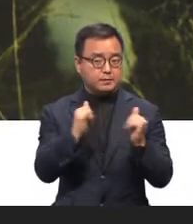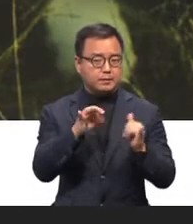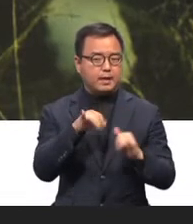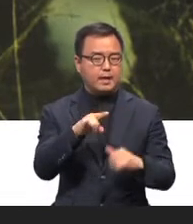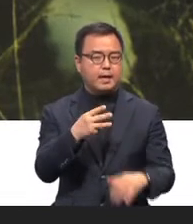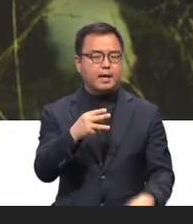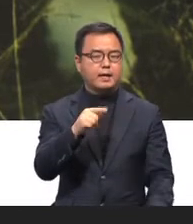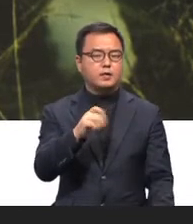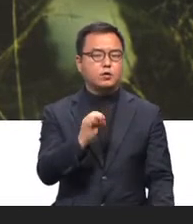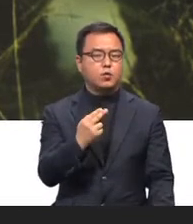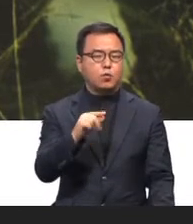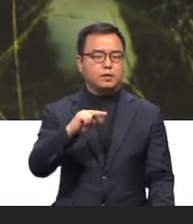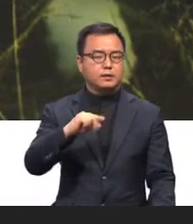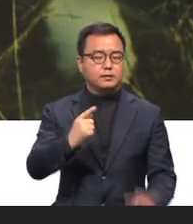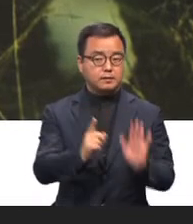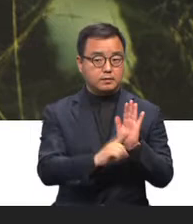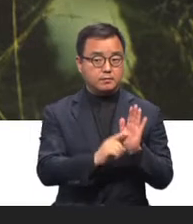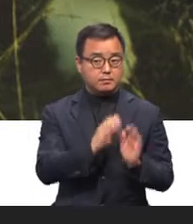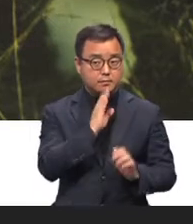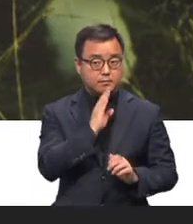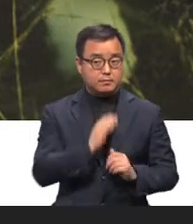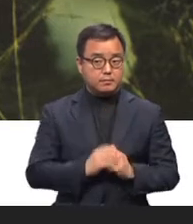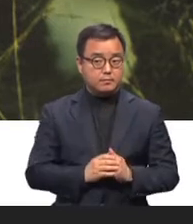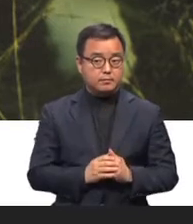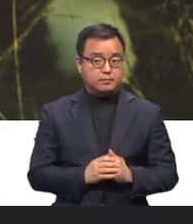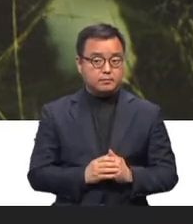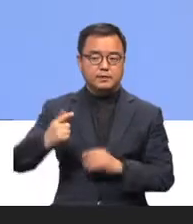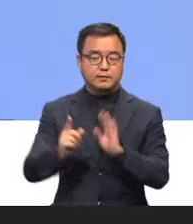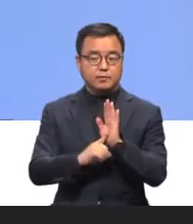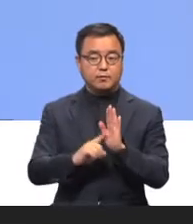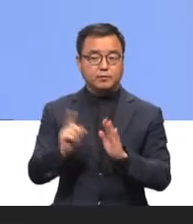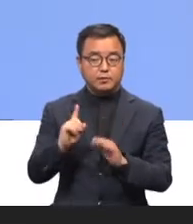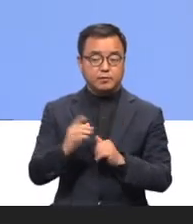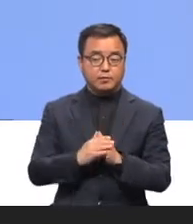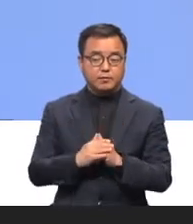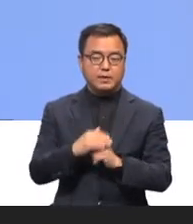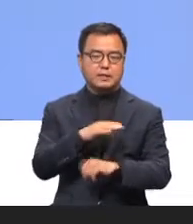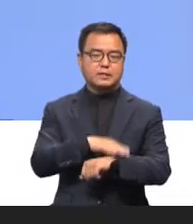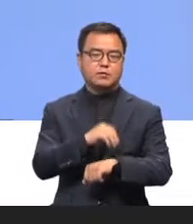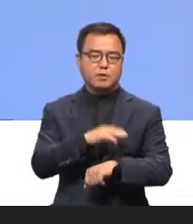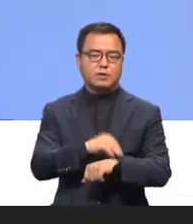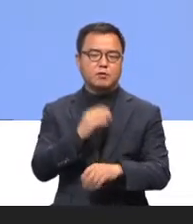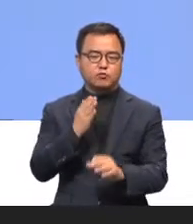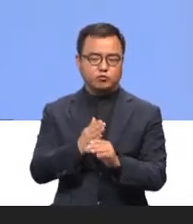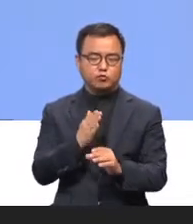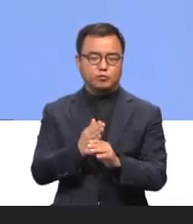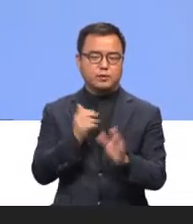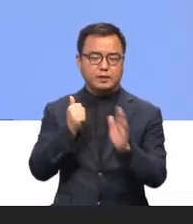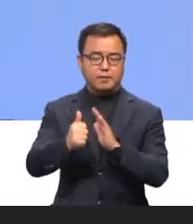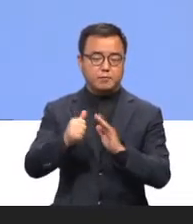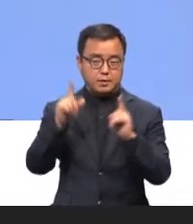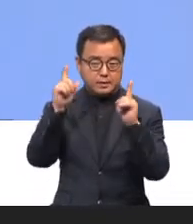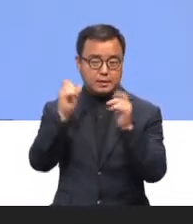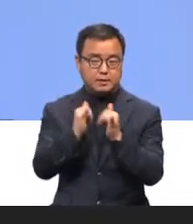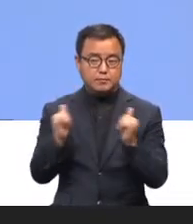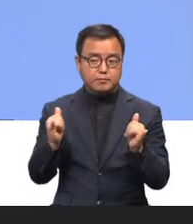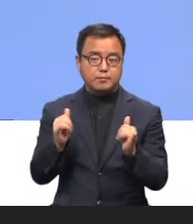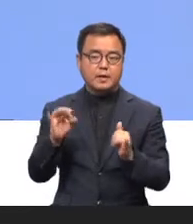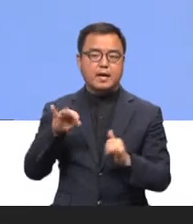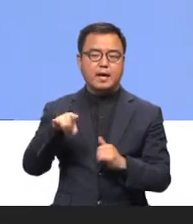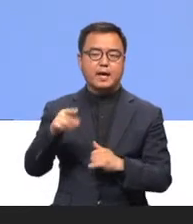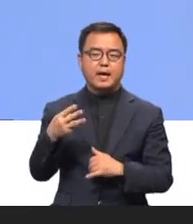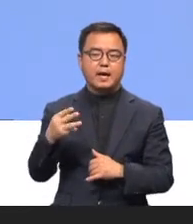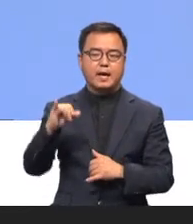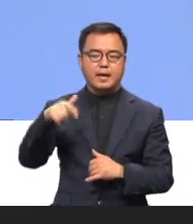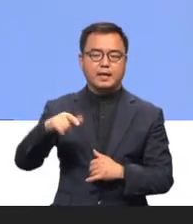에릭 요한슨의 사진전이 열린다고요? 네, 그렇습니다. 스웨덴을 대표하는 초현실주의 사진작가 에릭 요한슨의 전시가